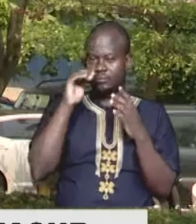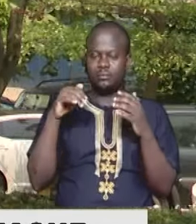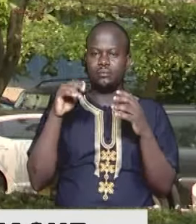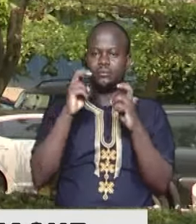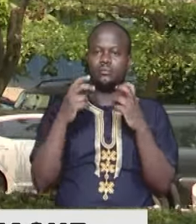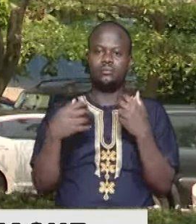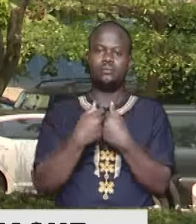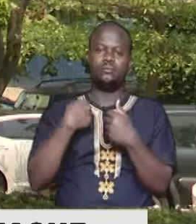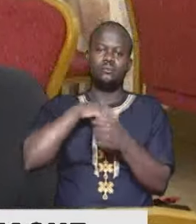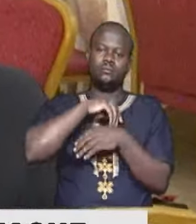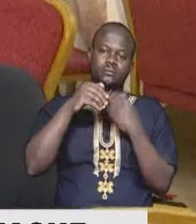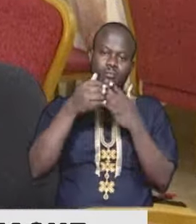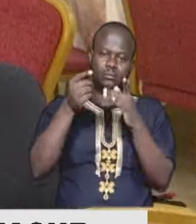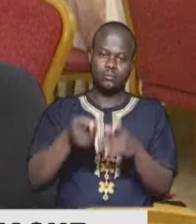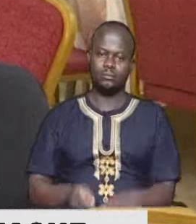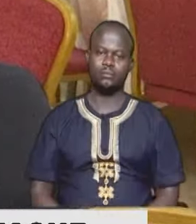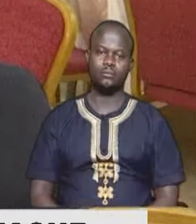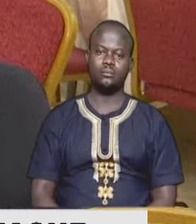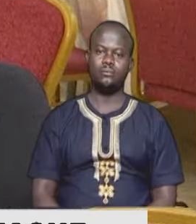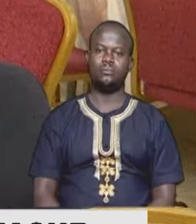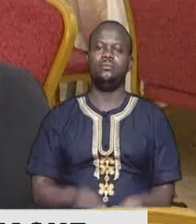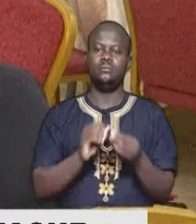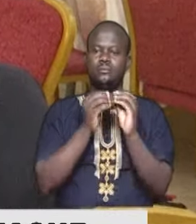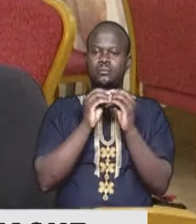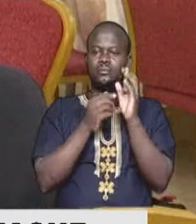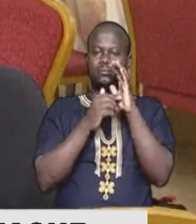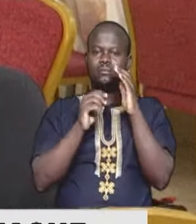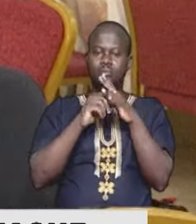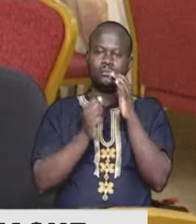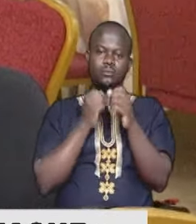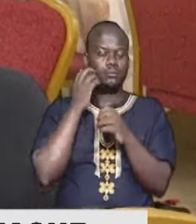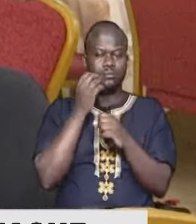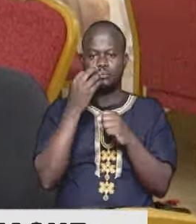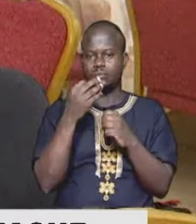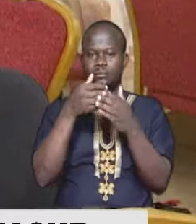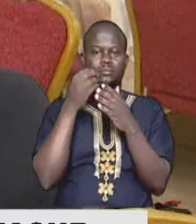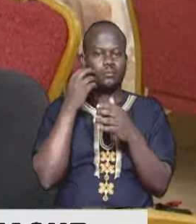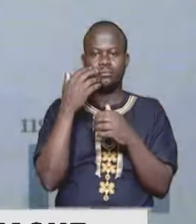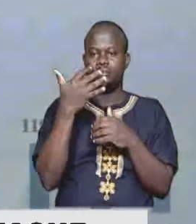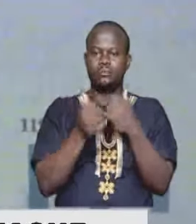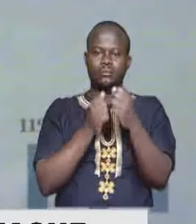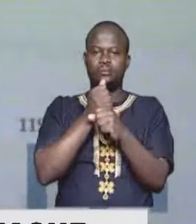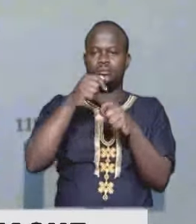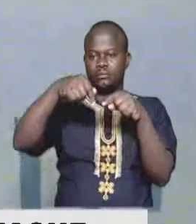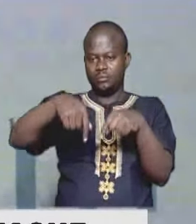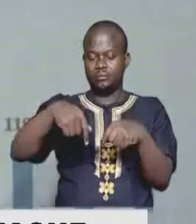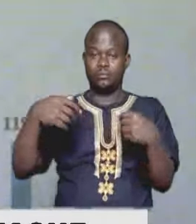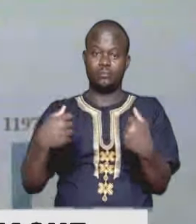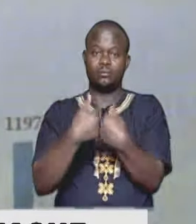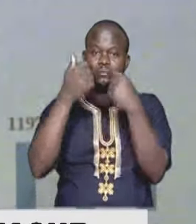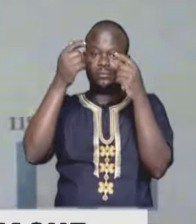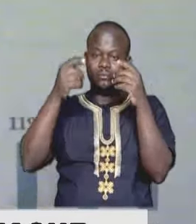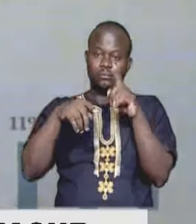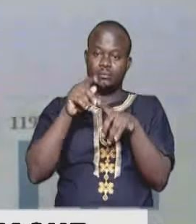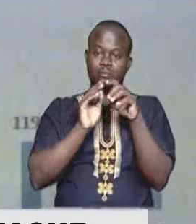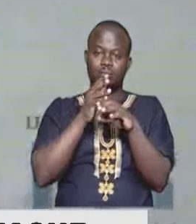z'ikirere zitugeraho twese. Imibare yerekana ko kuva mu kwezi kwa gatatu kugeza mu kwa gatanu k'uyu mwaka, ibiza byahitanye abantu bagera